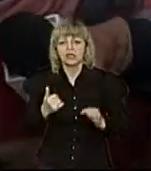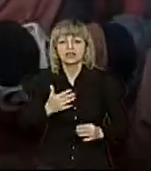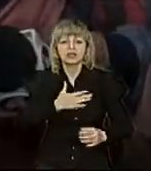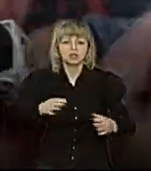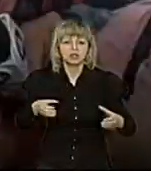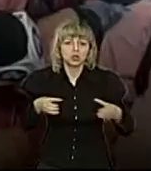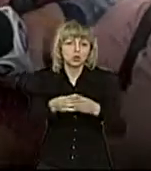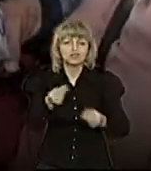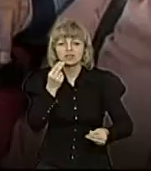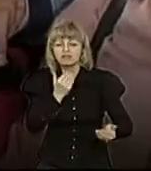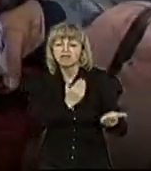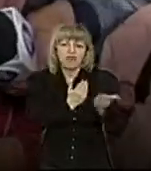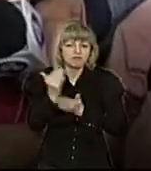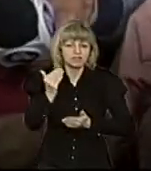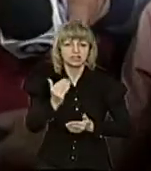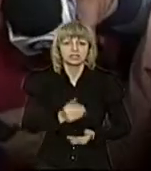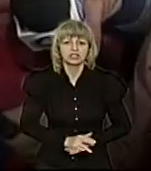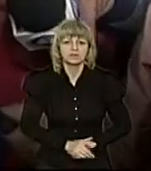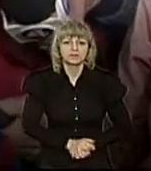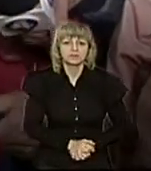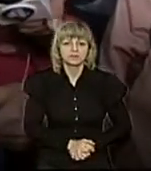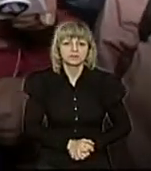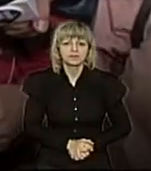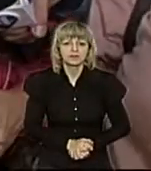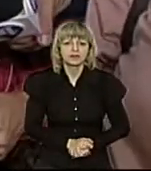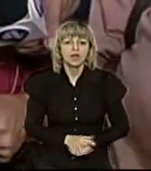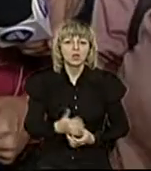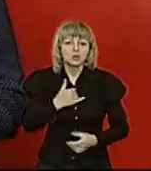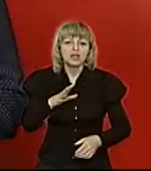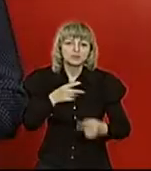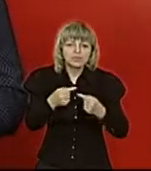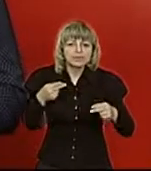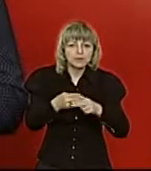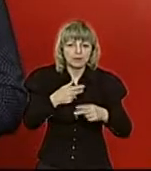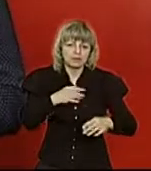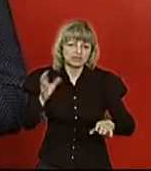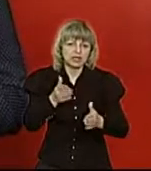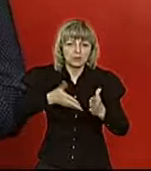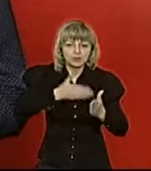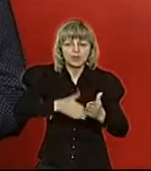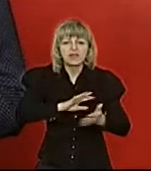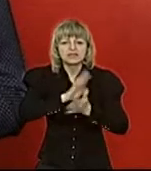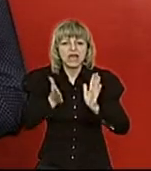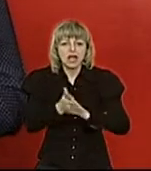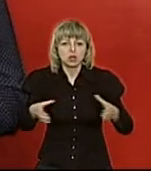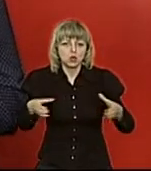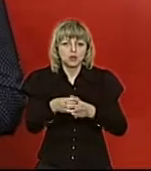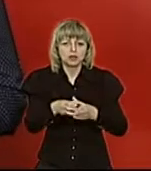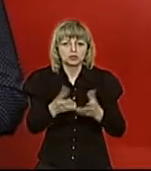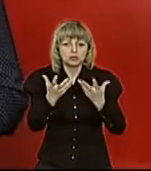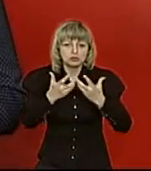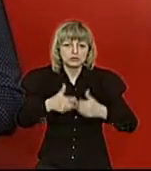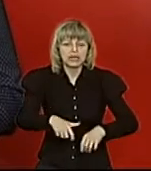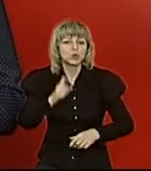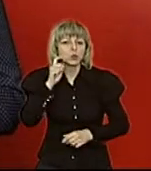що нам трохи ставили перепони, але ми їх зробили. У загальнокомандному заліку на іграх